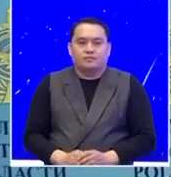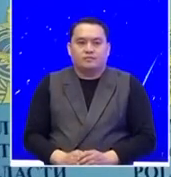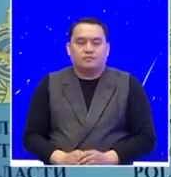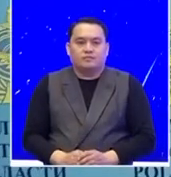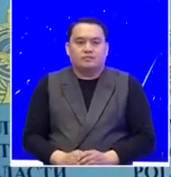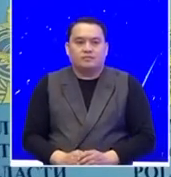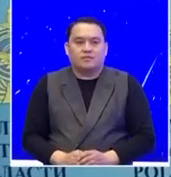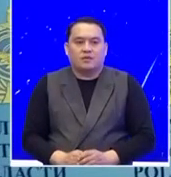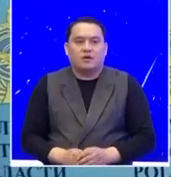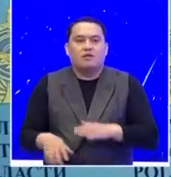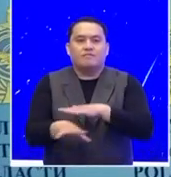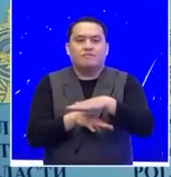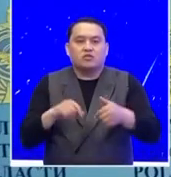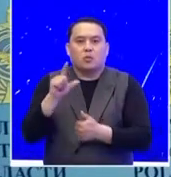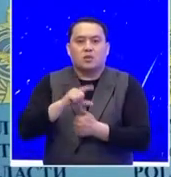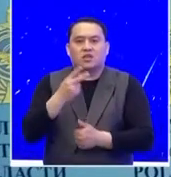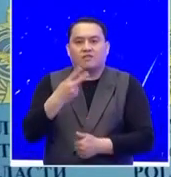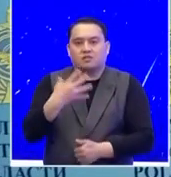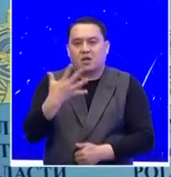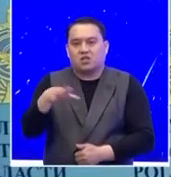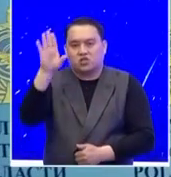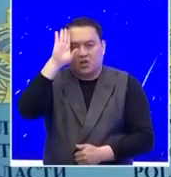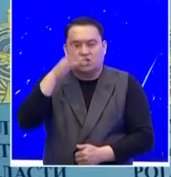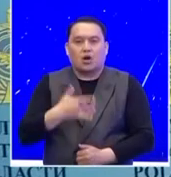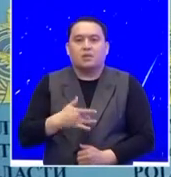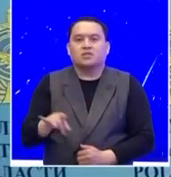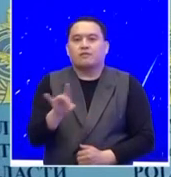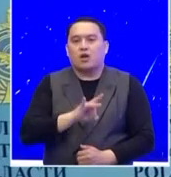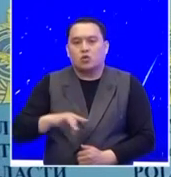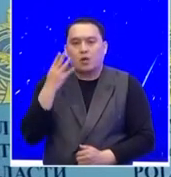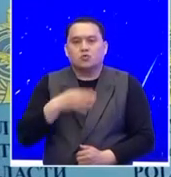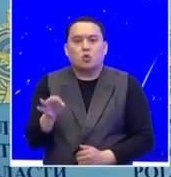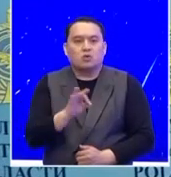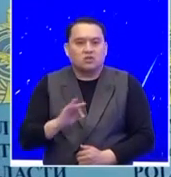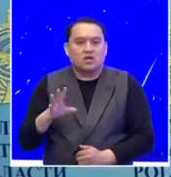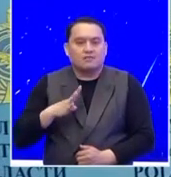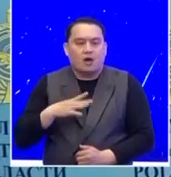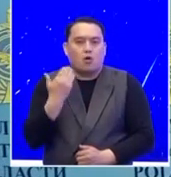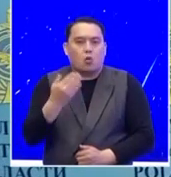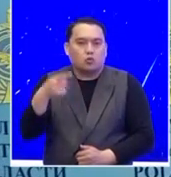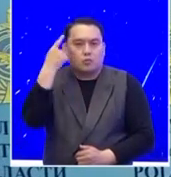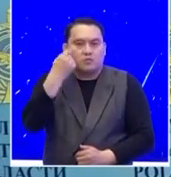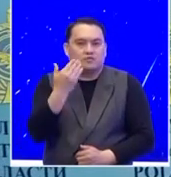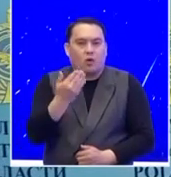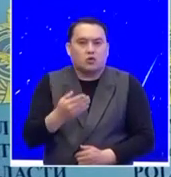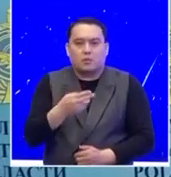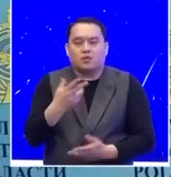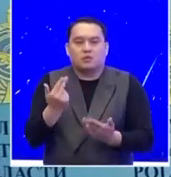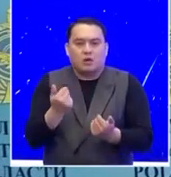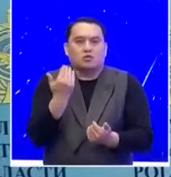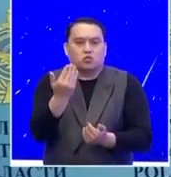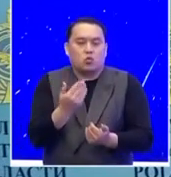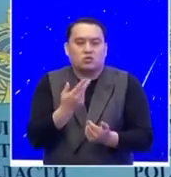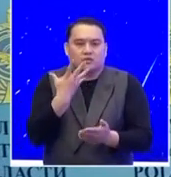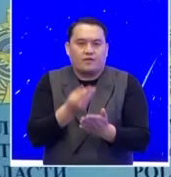По факту кражи в мечети задержан 25-летний житель Жамбылского района Алматинской области. Подозреваемый дал признательные показания. В ходе